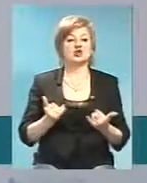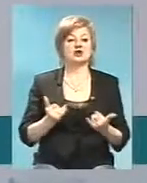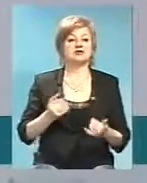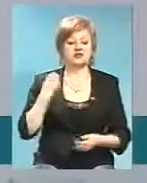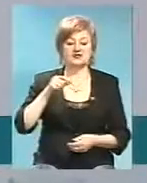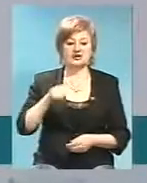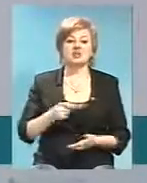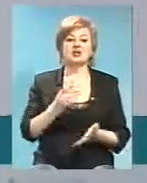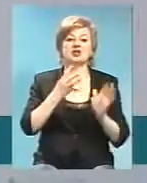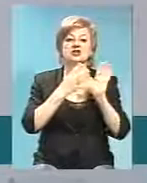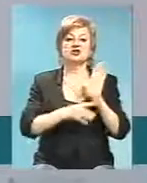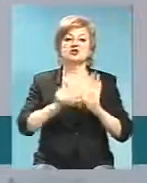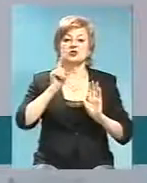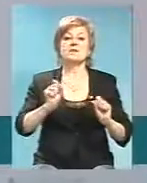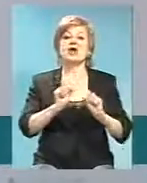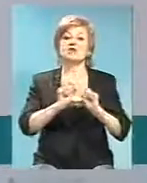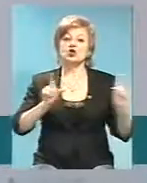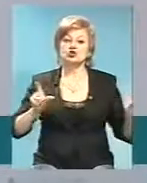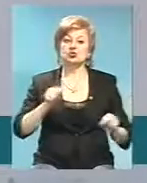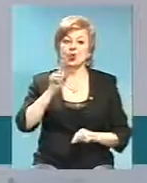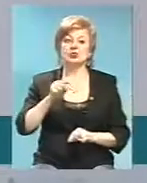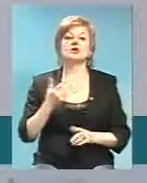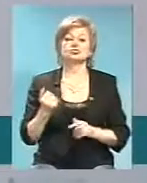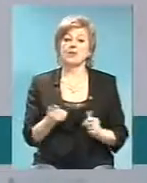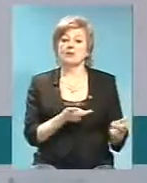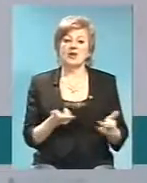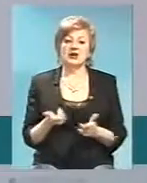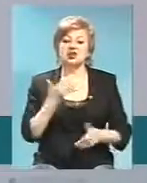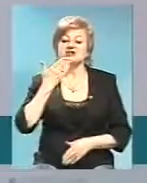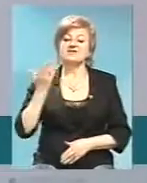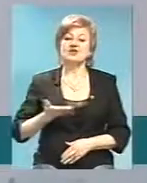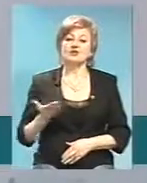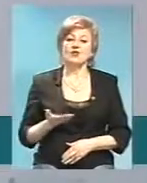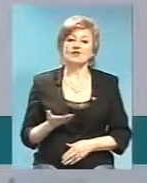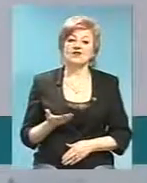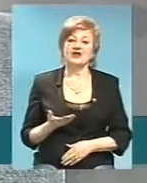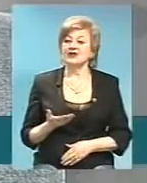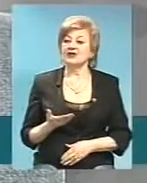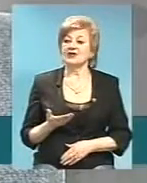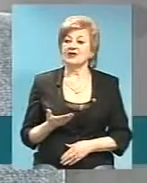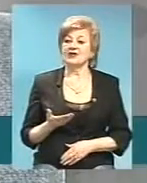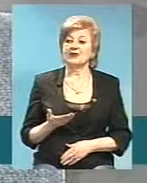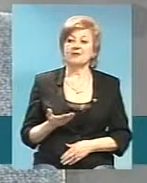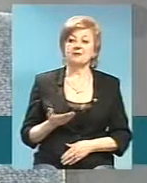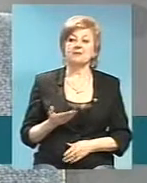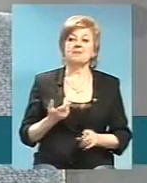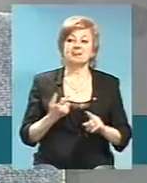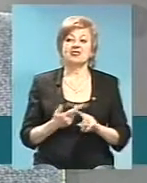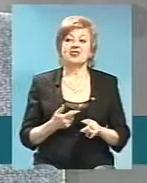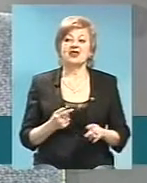мати 91-шу школу, яка пілотувала в якості